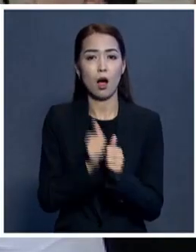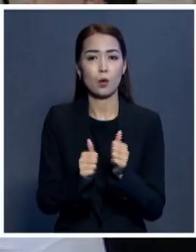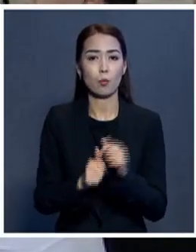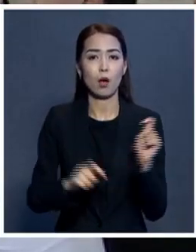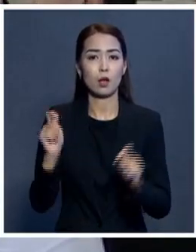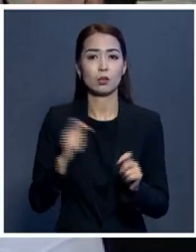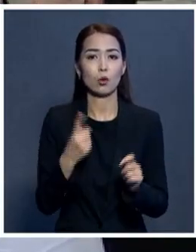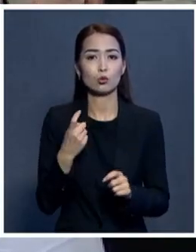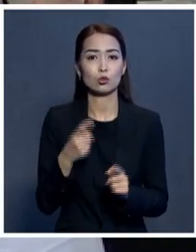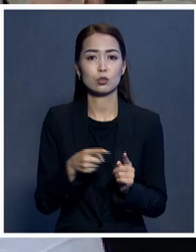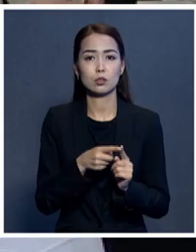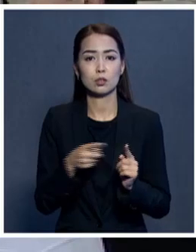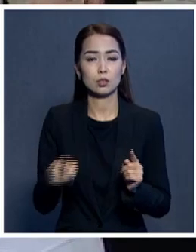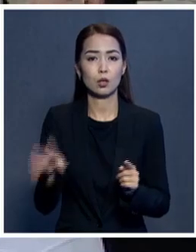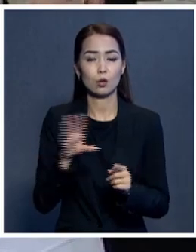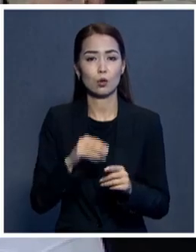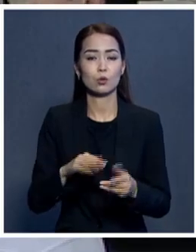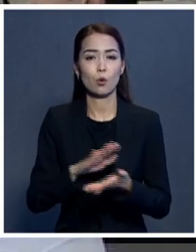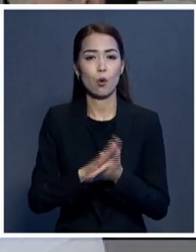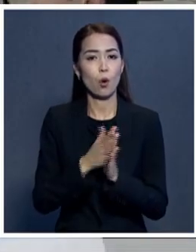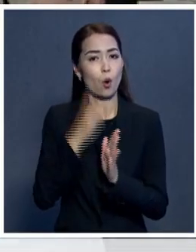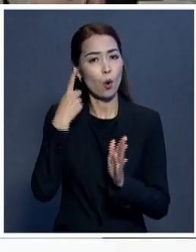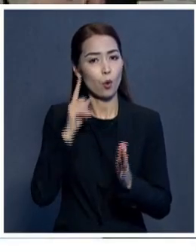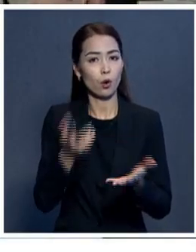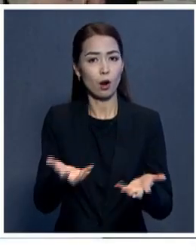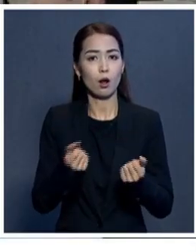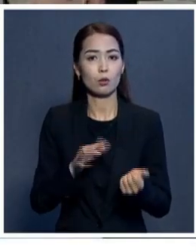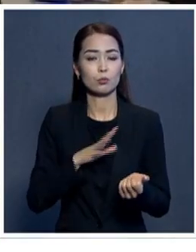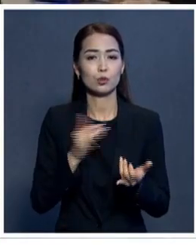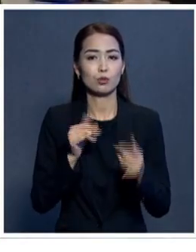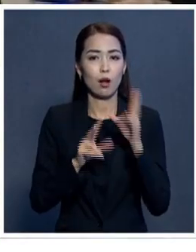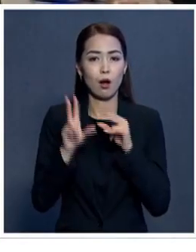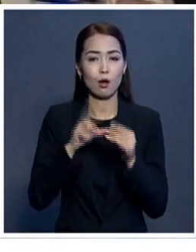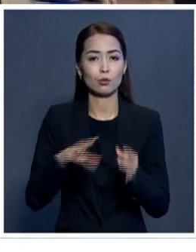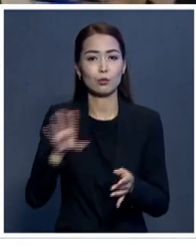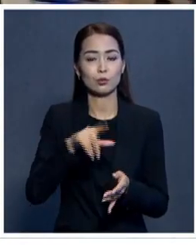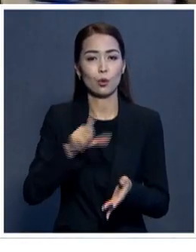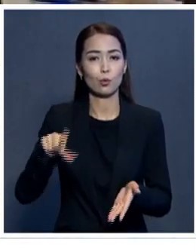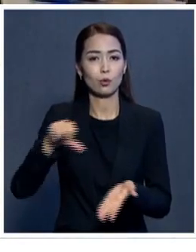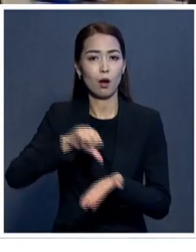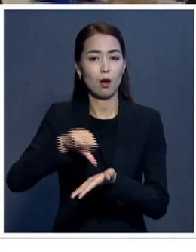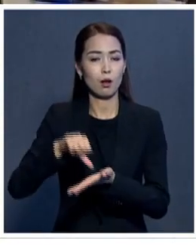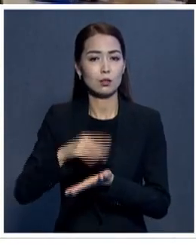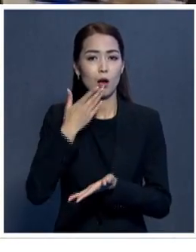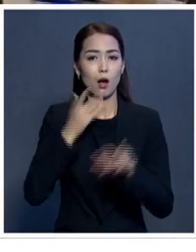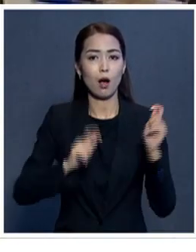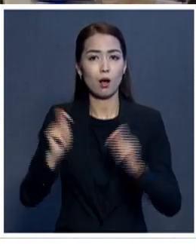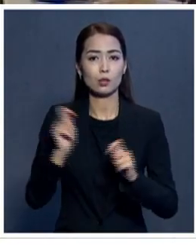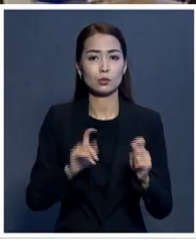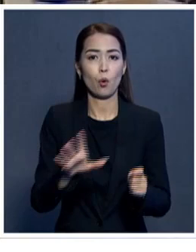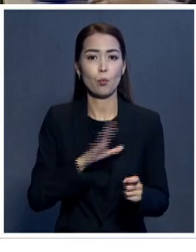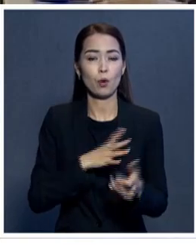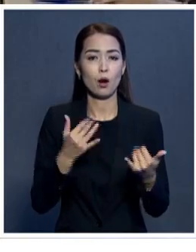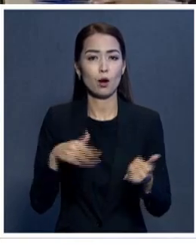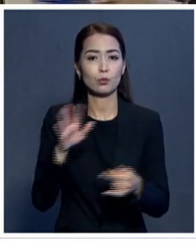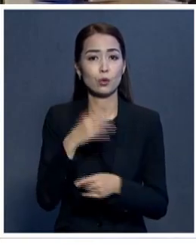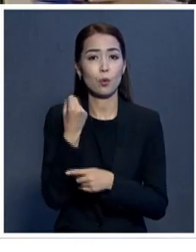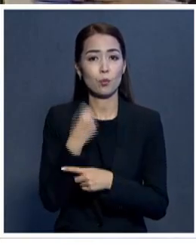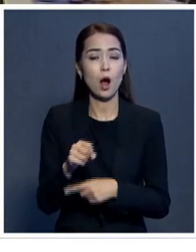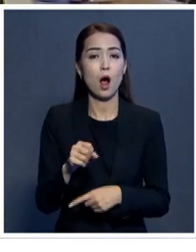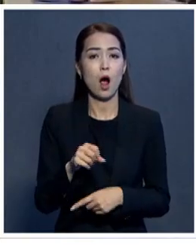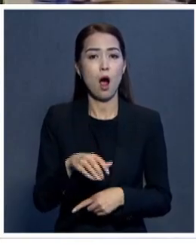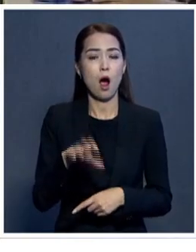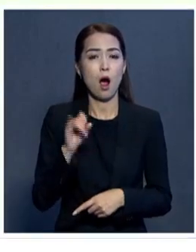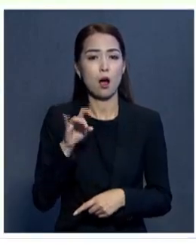аса стартап жобалар қабылданған. Үміткерлердің жұмысын отандық және шетелдік мамандар сараптайды. Ал жеңімпаздарға Сауд